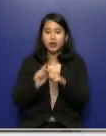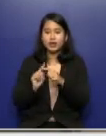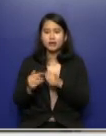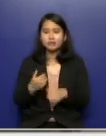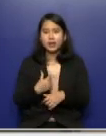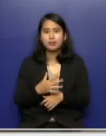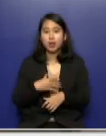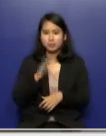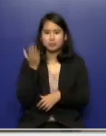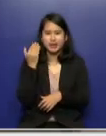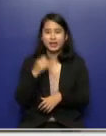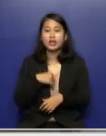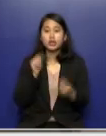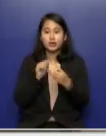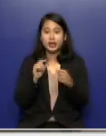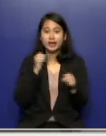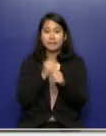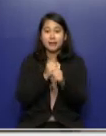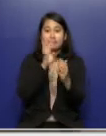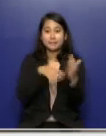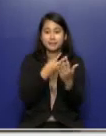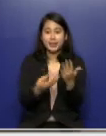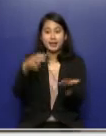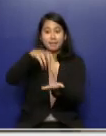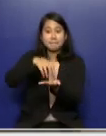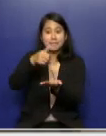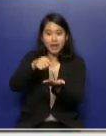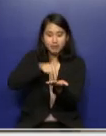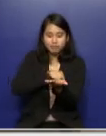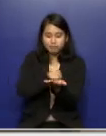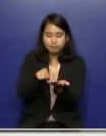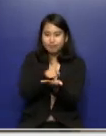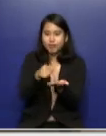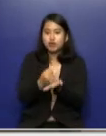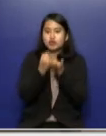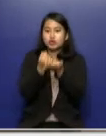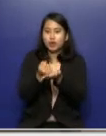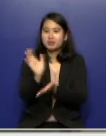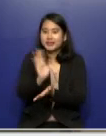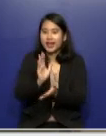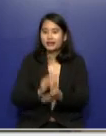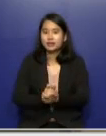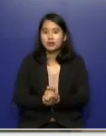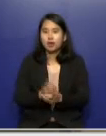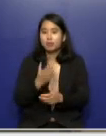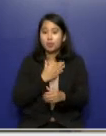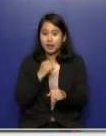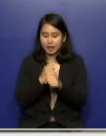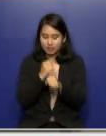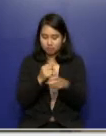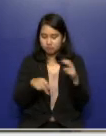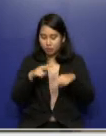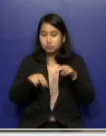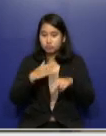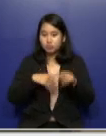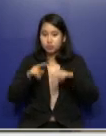อีกเรื่องหนึ่งการทำผังเมืองนั้นไม่ได้ทำให้เอื้อใครนะครับไม่มีตอนที่ทำผมก็ตรวจสอบแล้วว่าใ